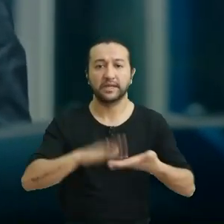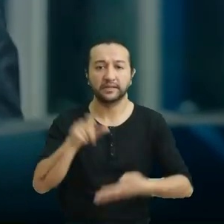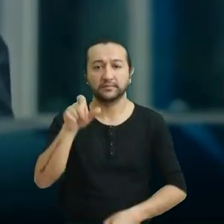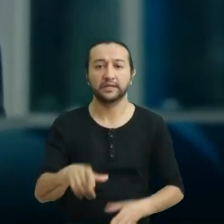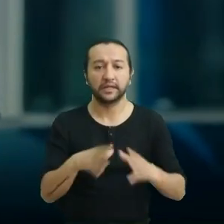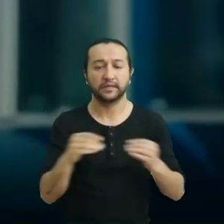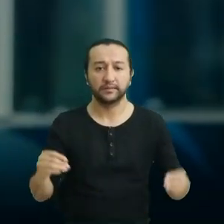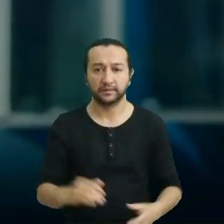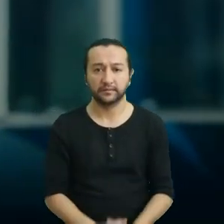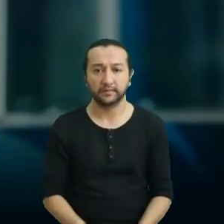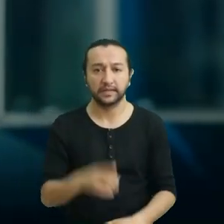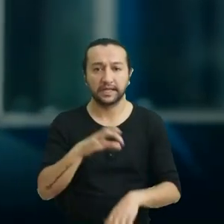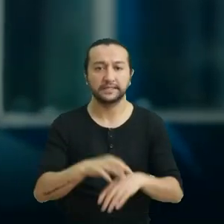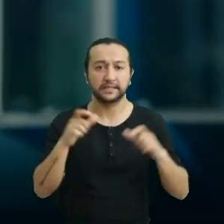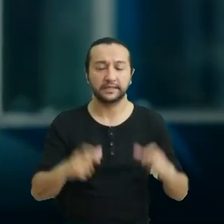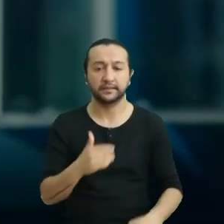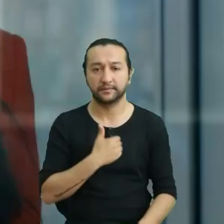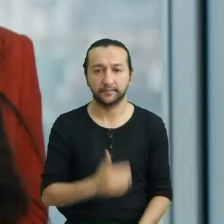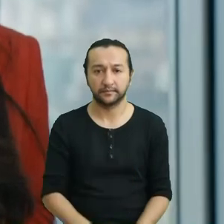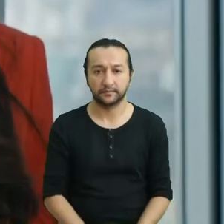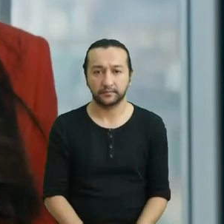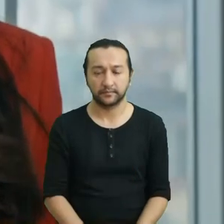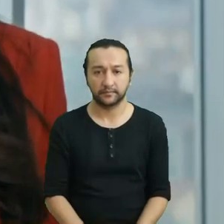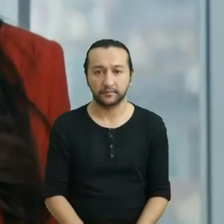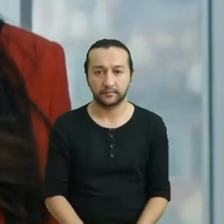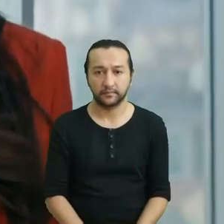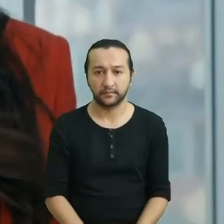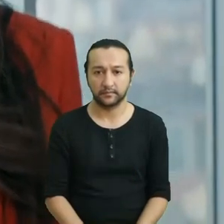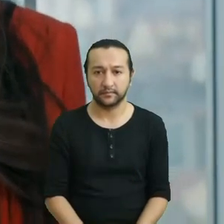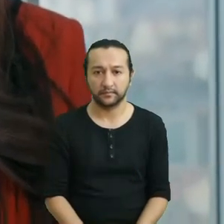arkadaşımı kaybettim. Hastanedeyim. Duru'nun yüzü asıldı.